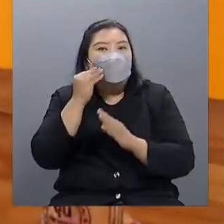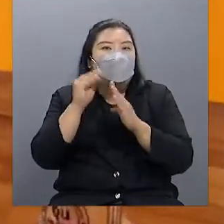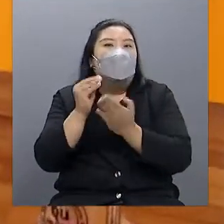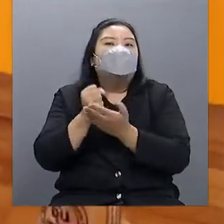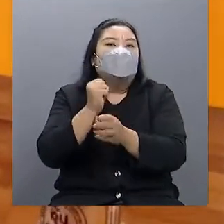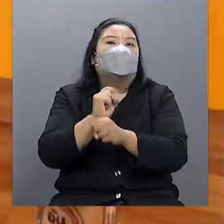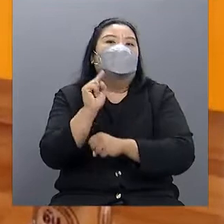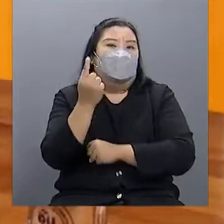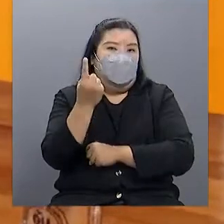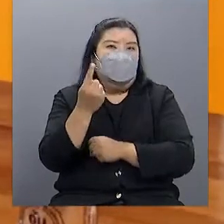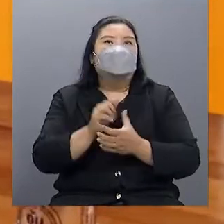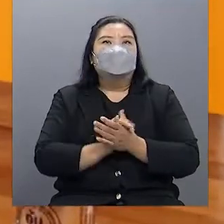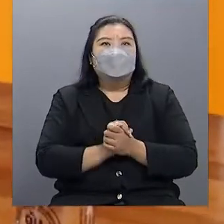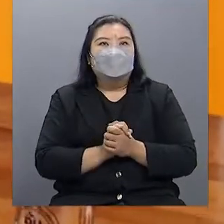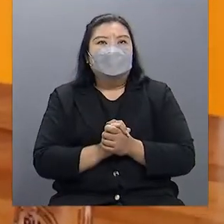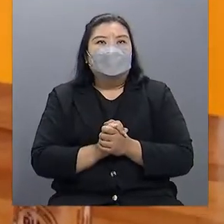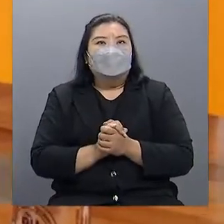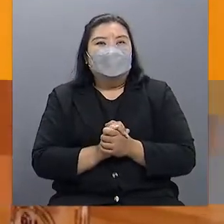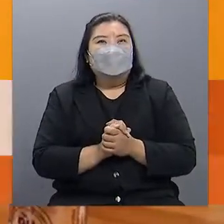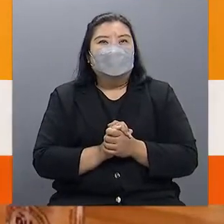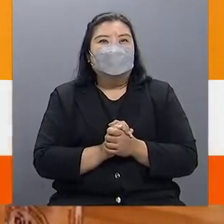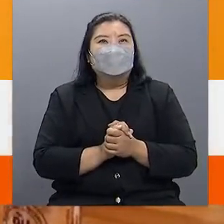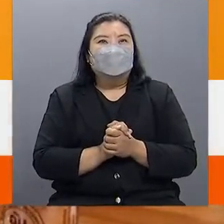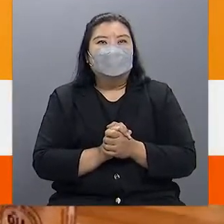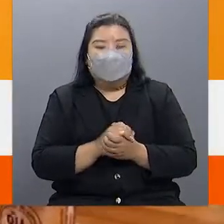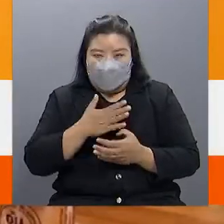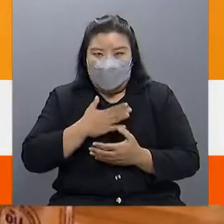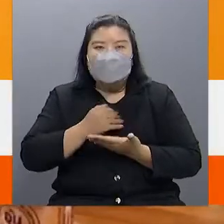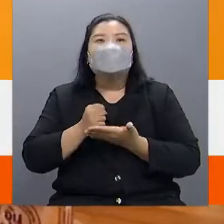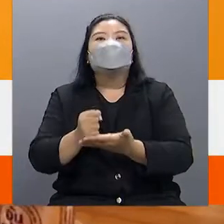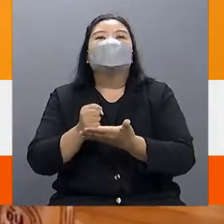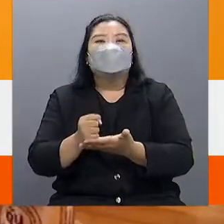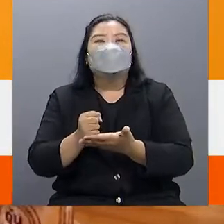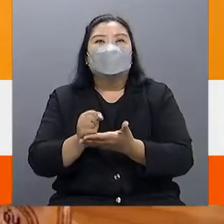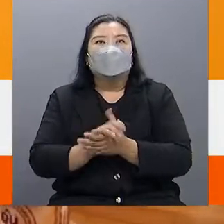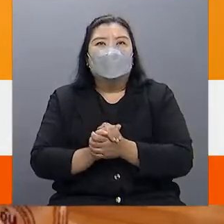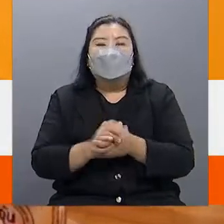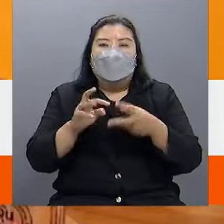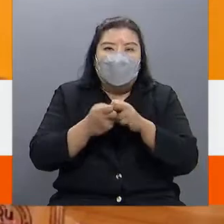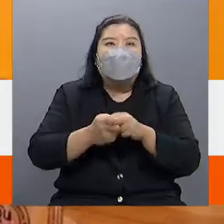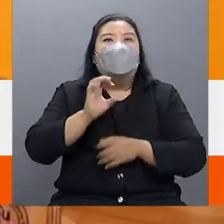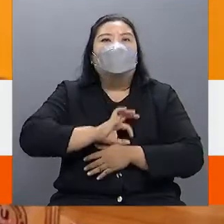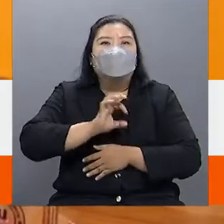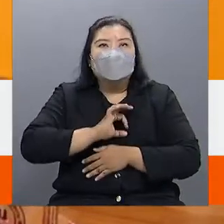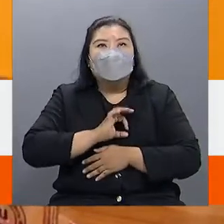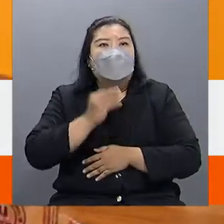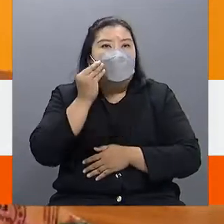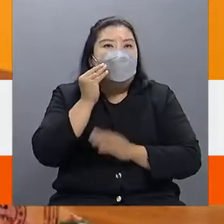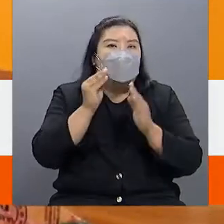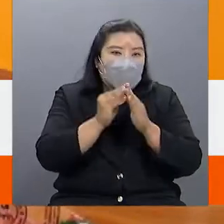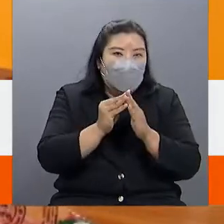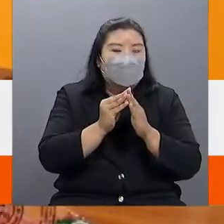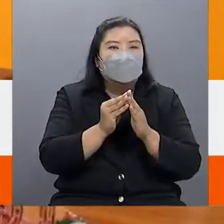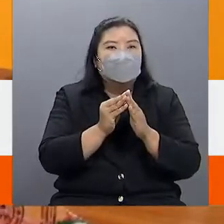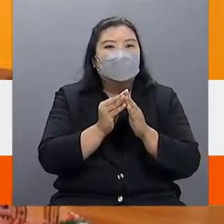จะเยียวยาด้านจิตใจกันด้วยส่วนหนึ่งนี่ก็ไอ้สิ่งที่มันโดนกระทบกระทั่งแตกบ้างหักบ้างพังบ้างก็